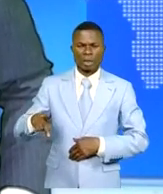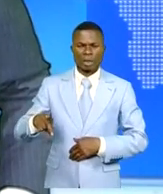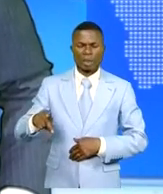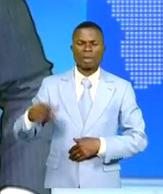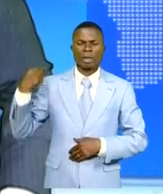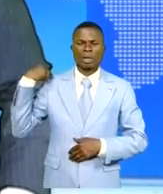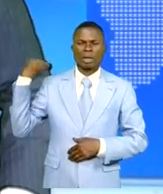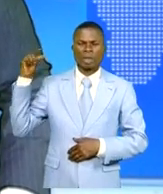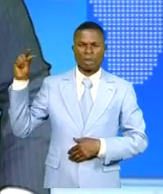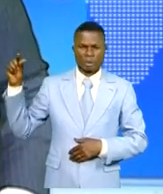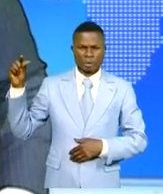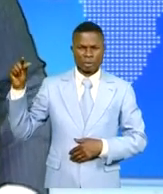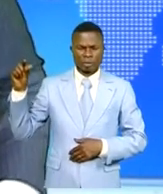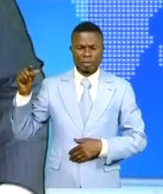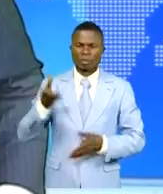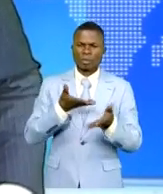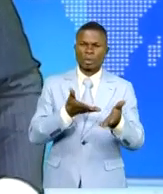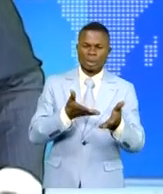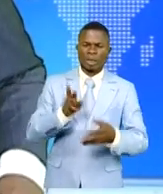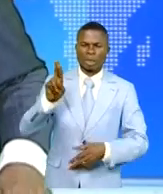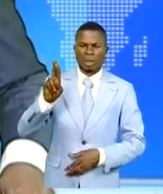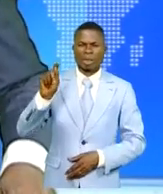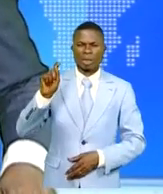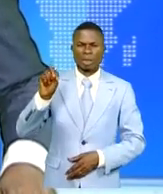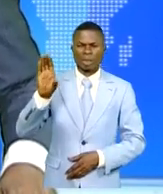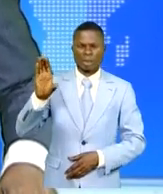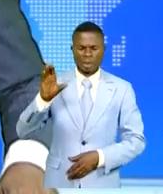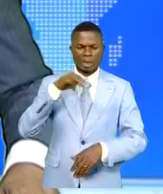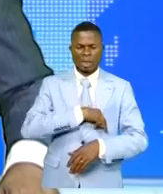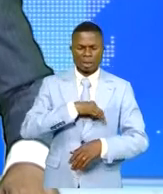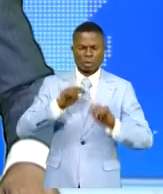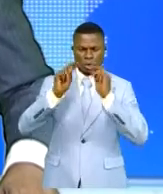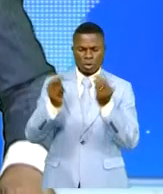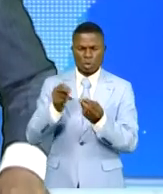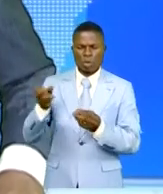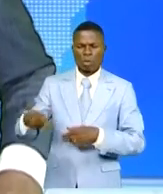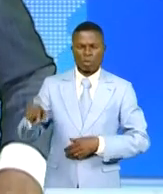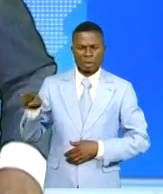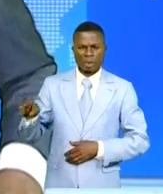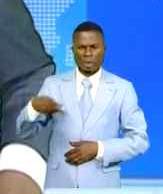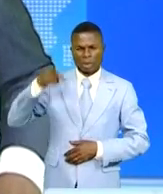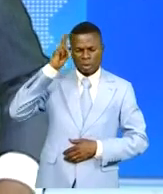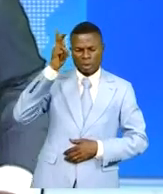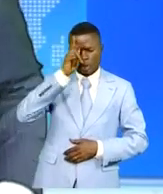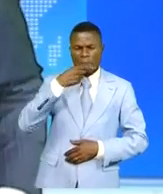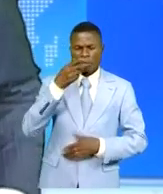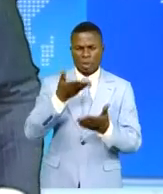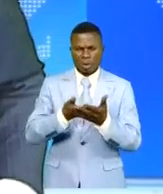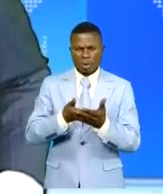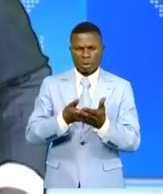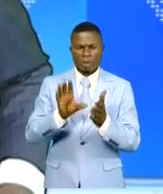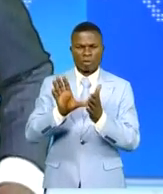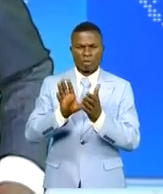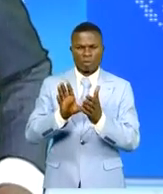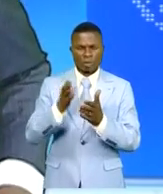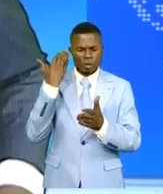Kyungu Akumwanza, l'accompagnement de la RTNC dans la mission de cet organe délibérant provincial était au centre. Régine Bitobé